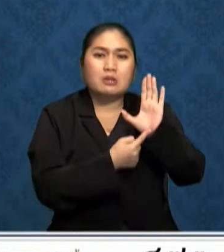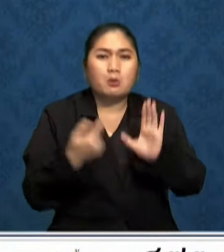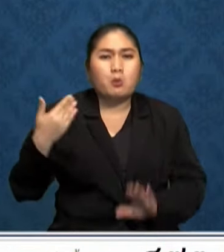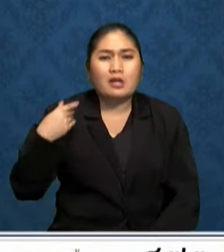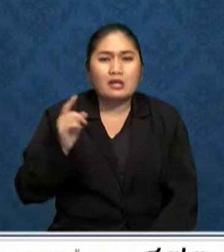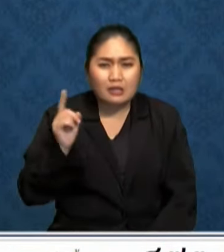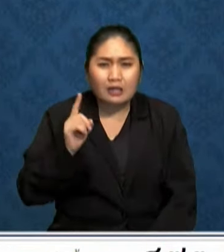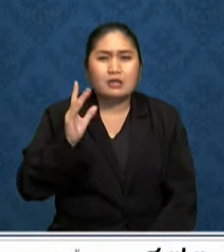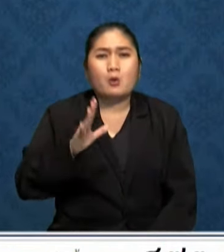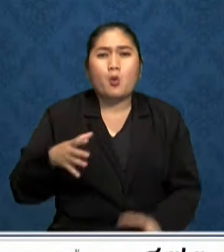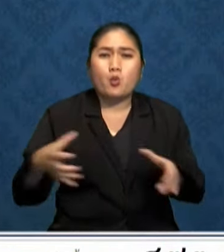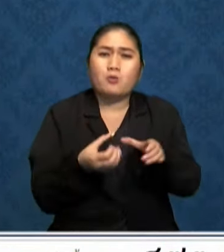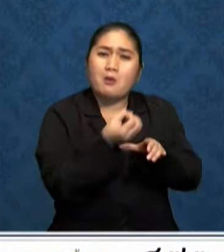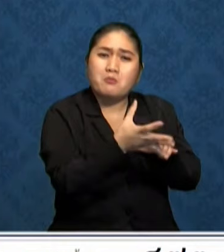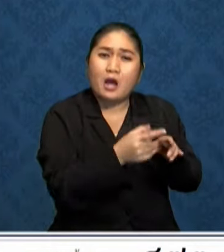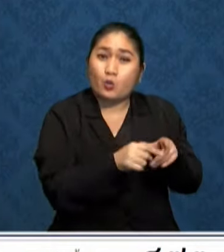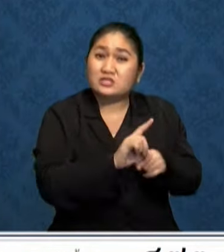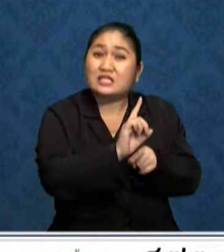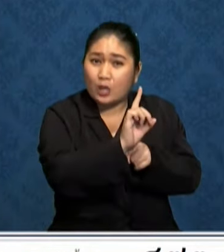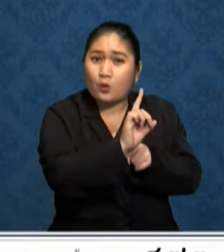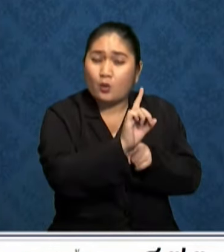fsัั้เป็กริษณก Sherlock มากขึ่ชั้นน